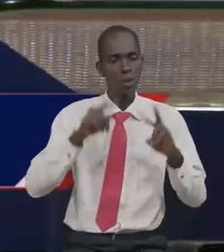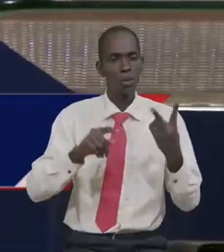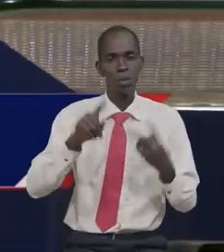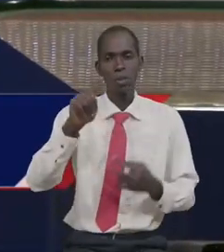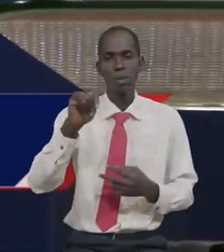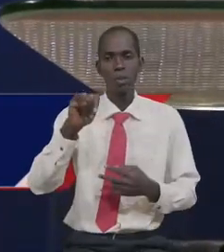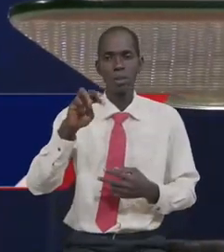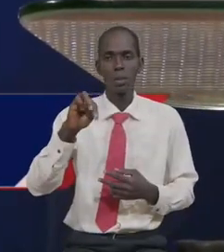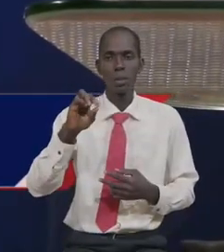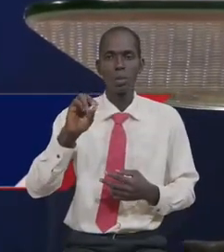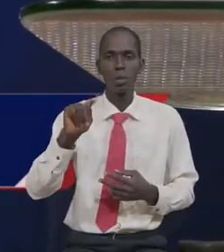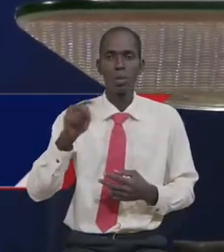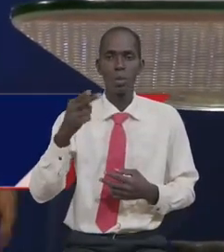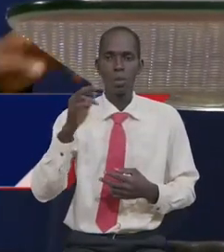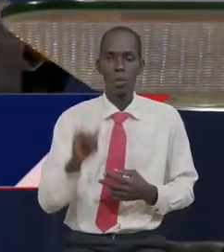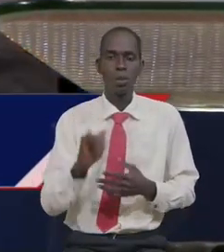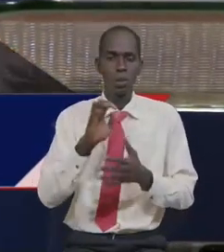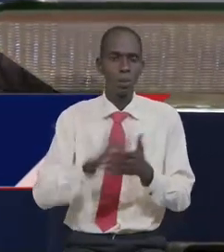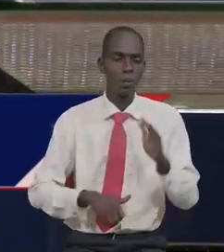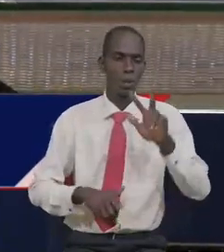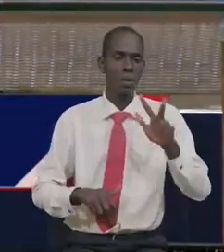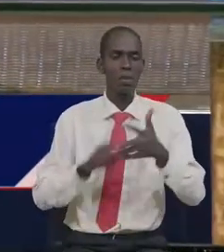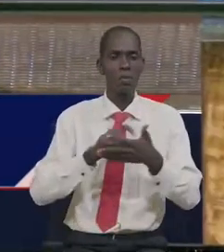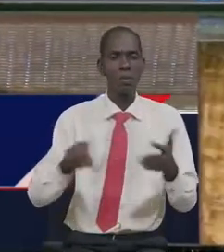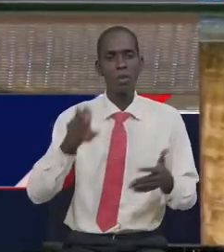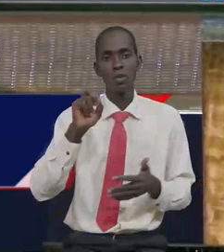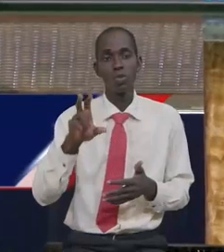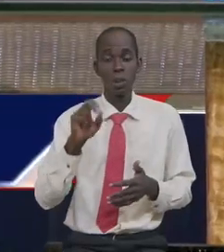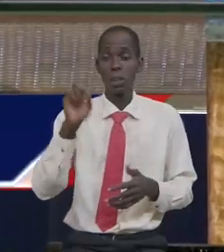Deuxième Timothée, chapitre 3, verset 12.